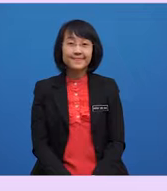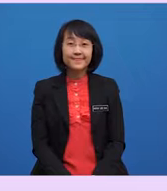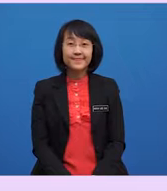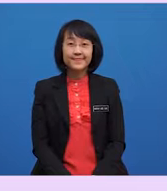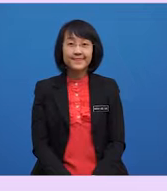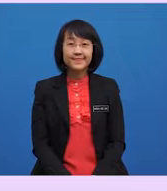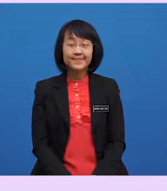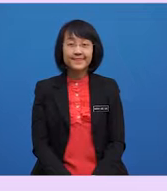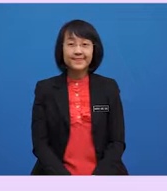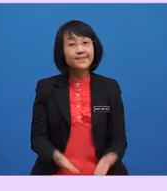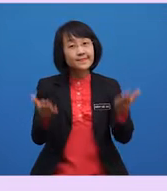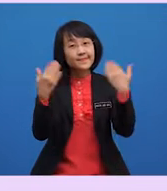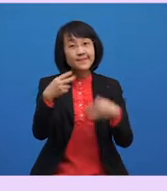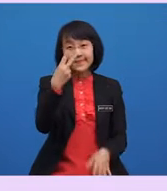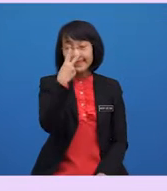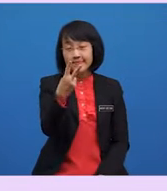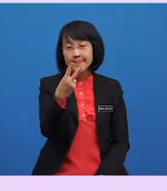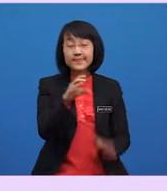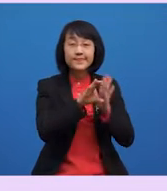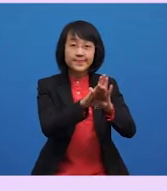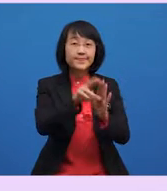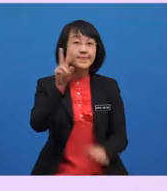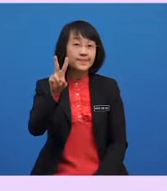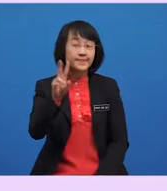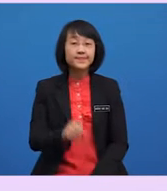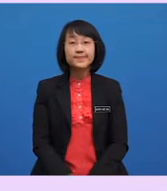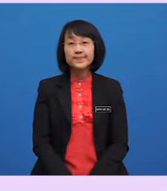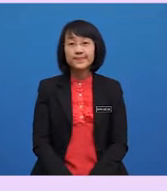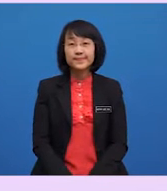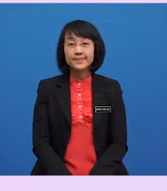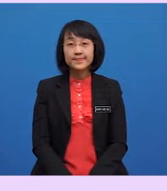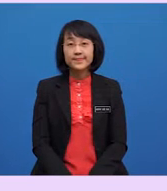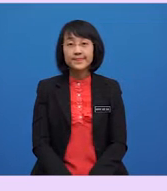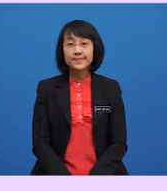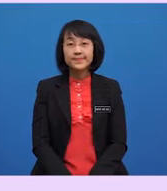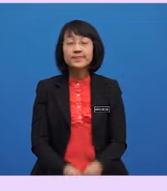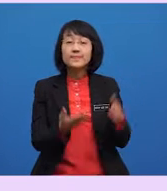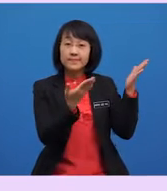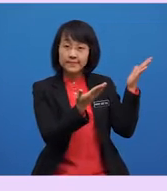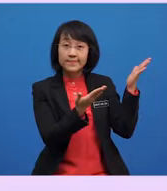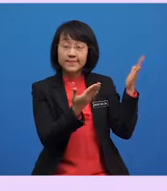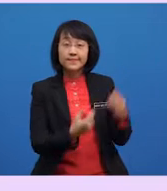Mari kita lihat contoh 2. Soalannya ialah